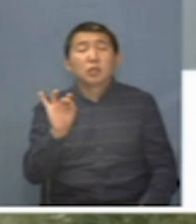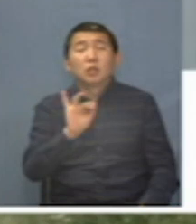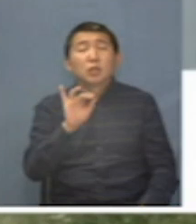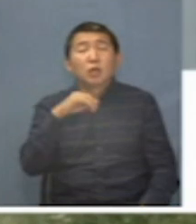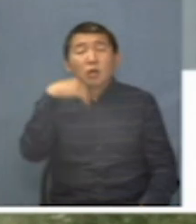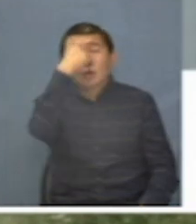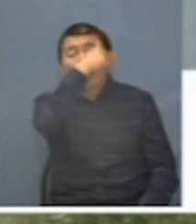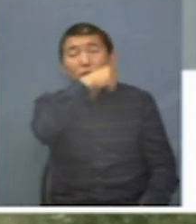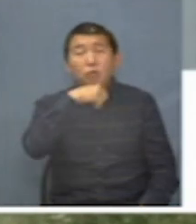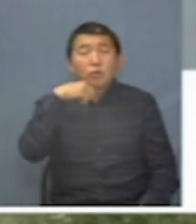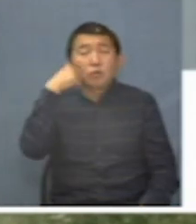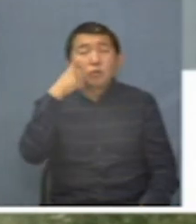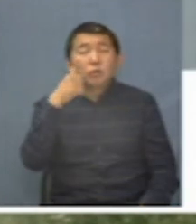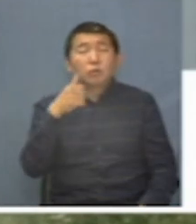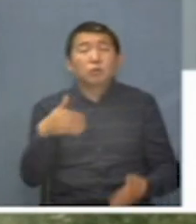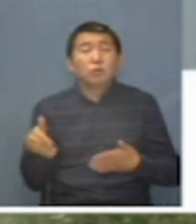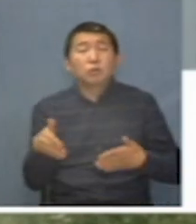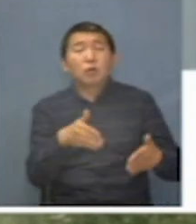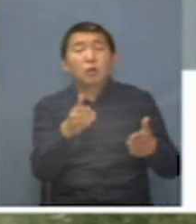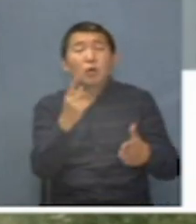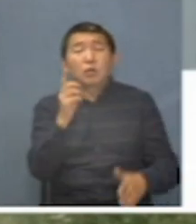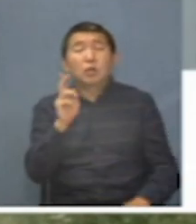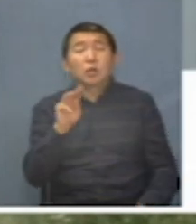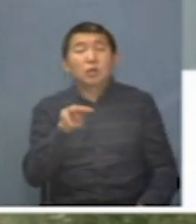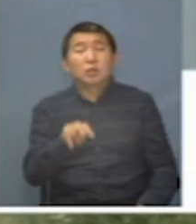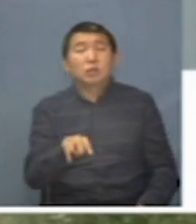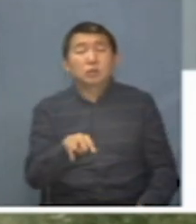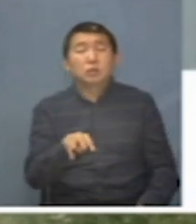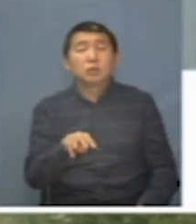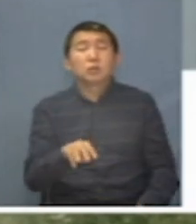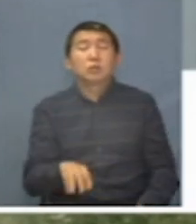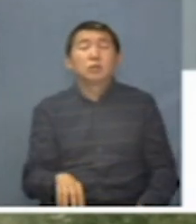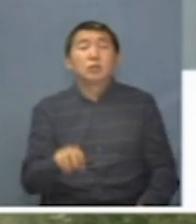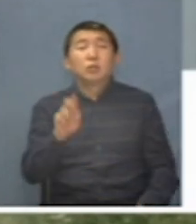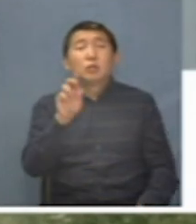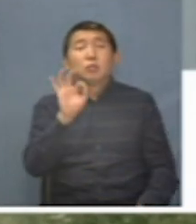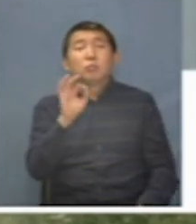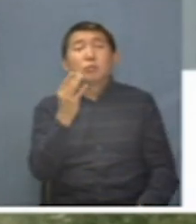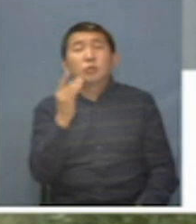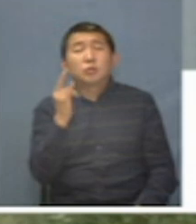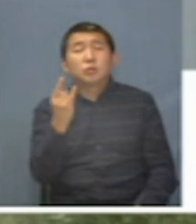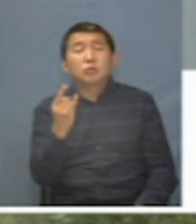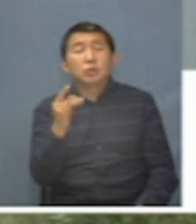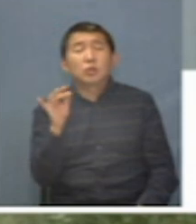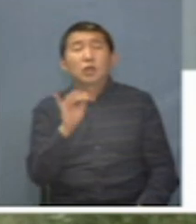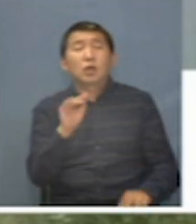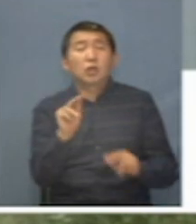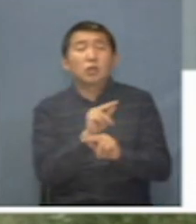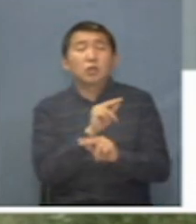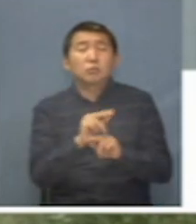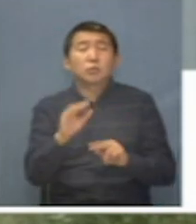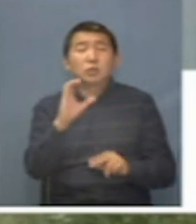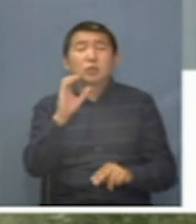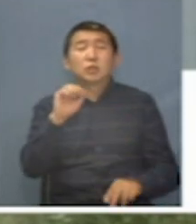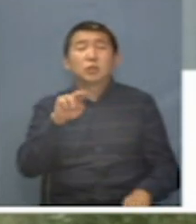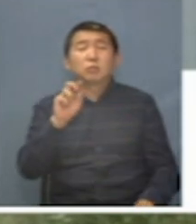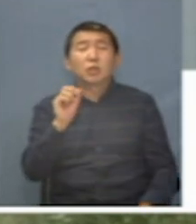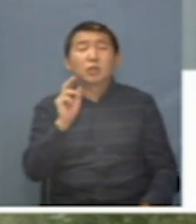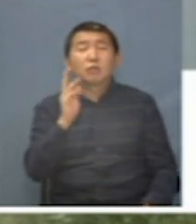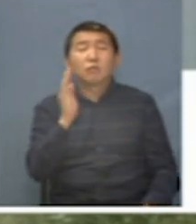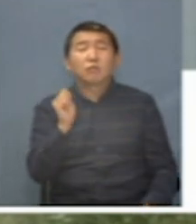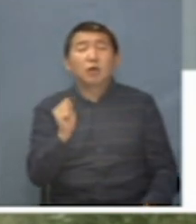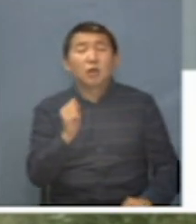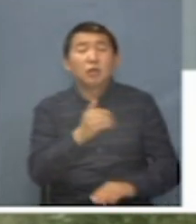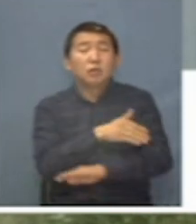село Ахмектеп – 1 километр, въезд в село Босша – 3 километра. Также проводится ремонт на улице Сатпаева в селе Жетеарал.